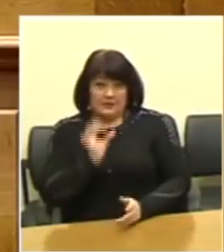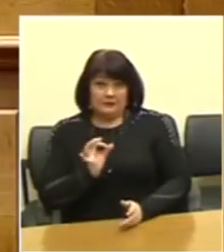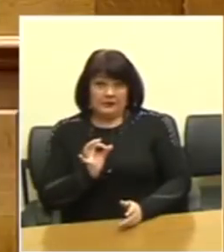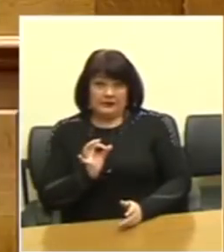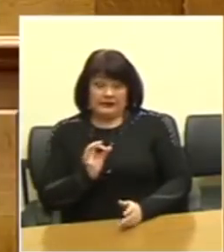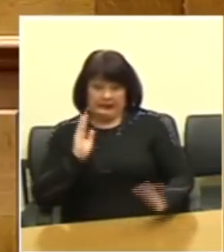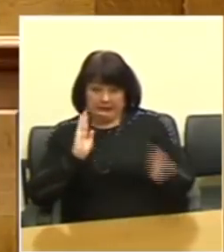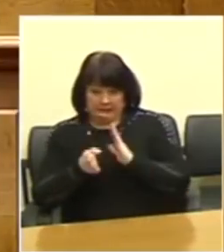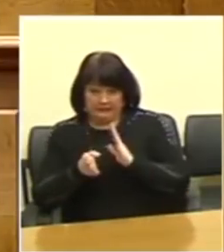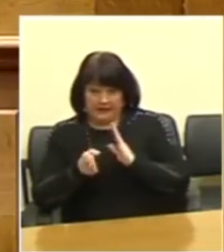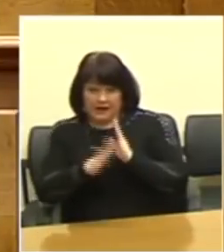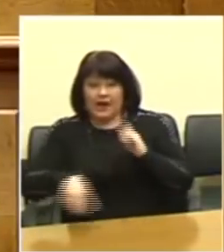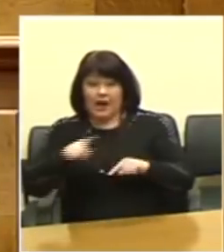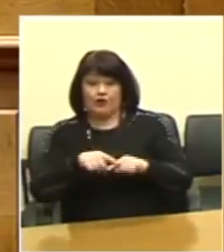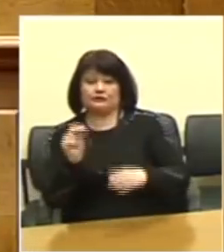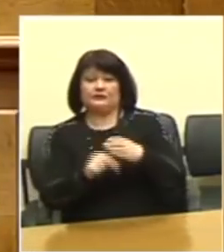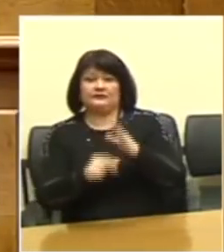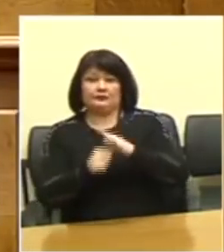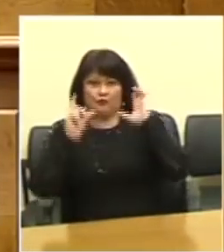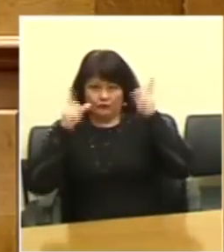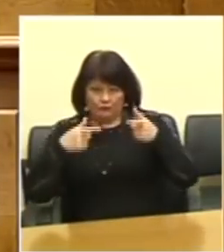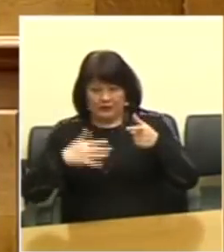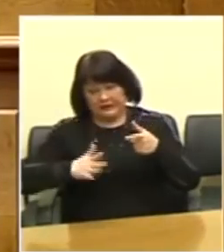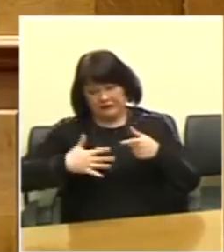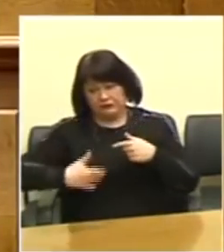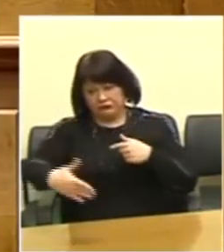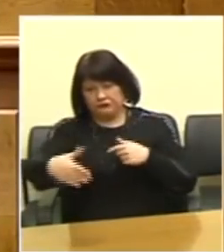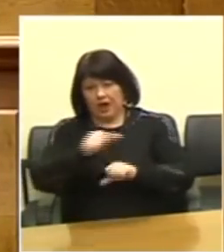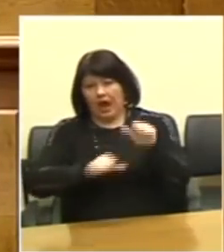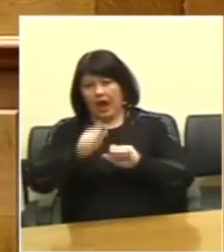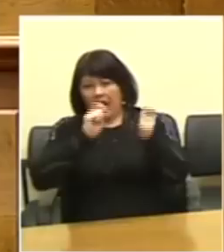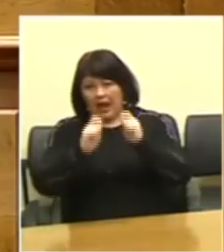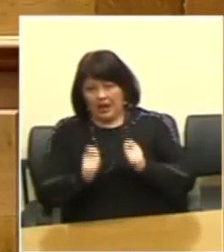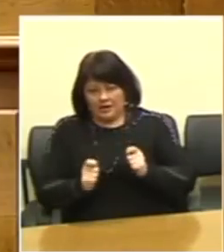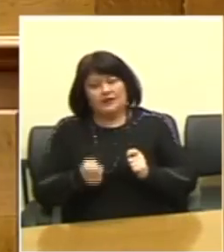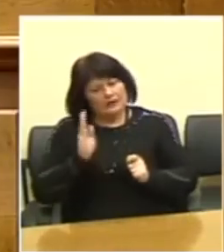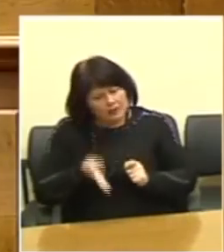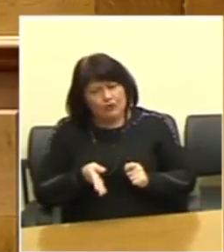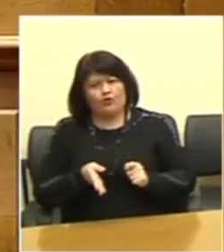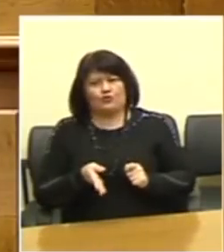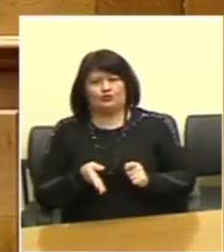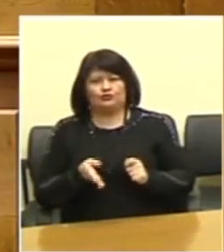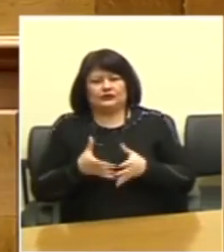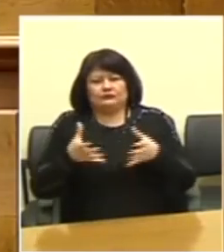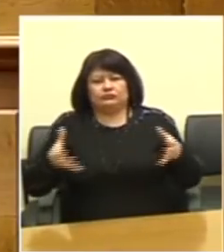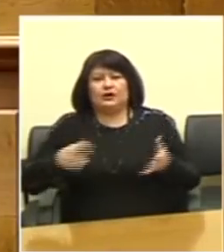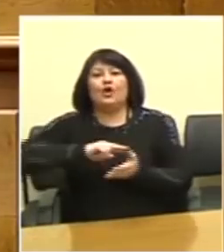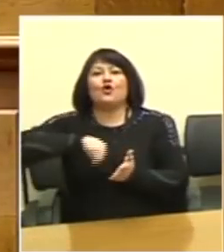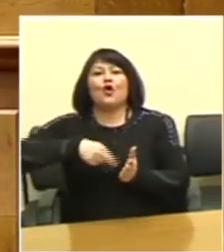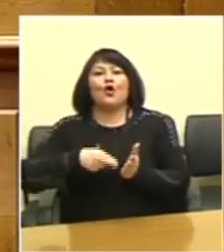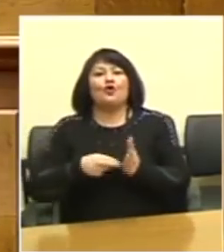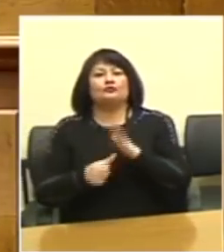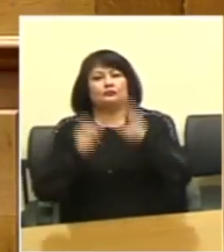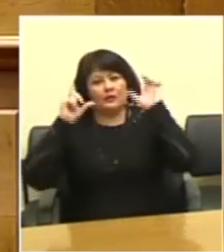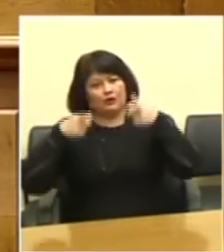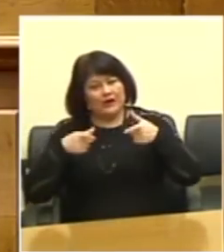άμεσα ή σε μια μελλοντική αναθεώρηση, θα ανοίξει το δρόμο για διεύρυνση του ρόλου του